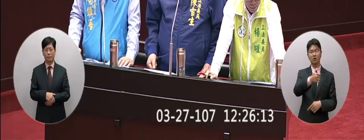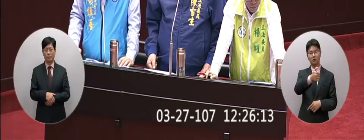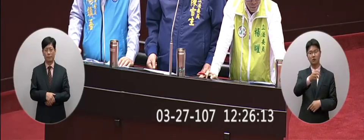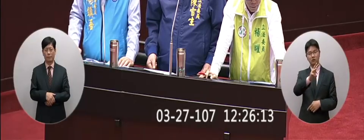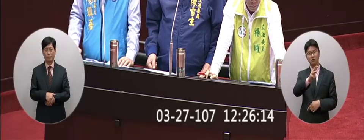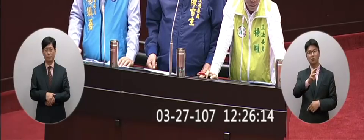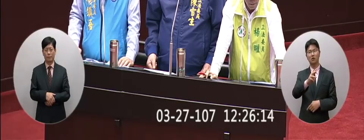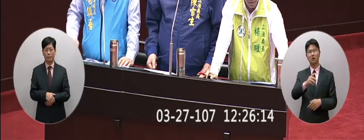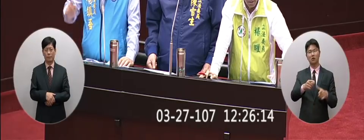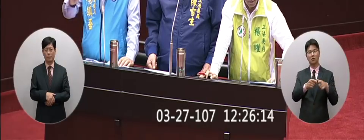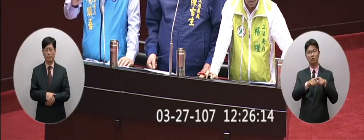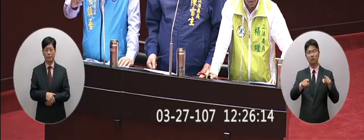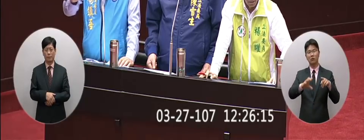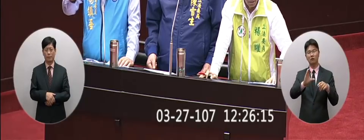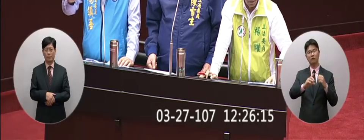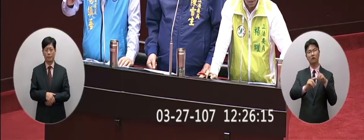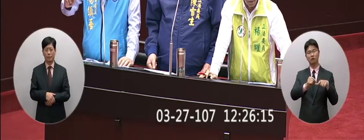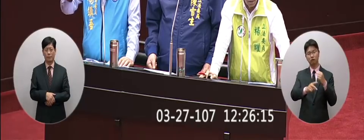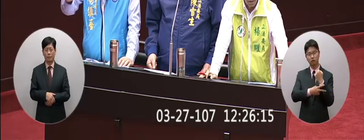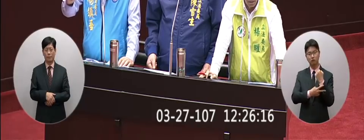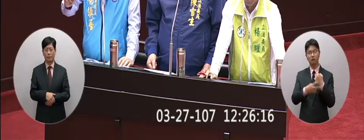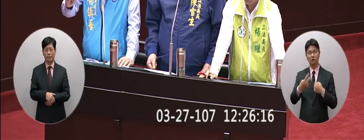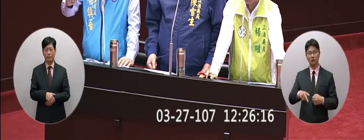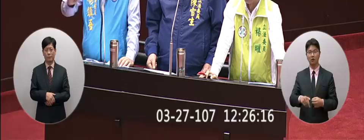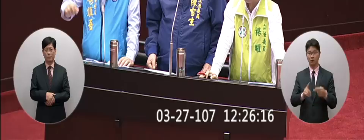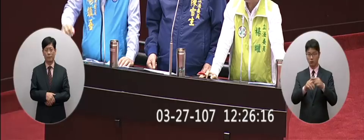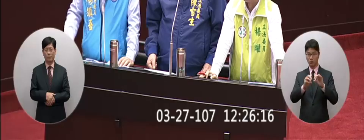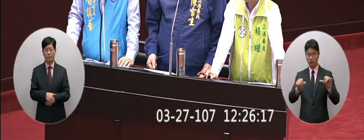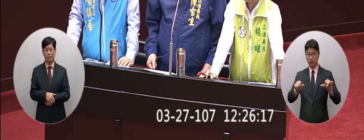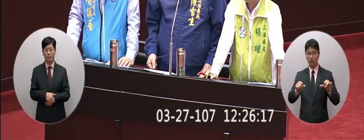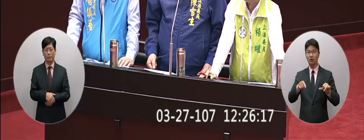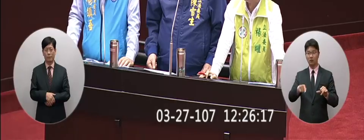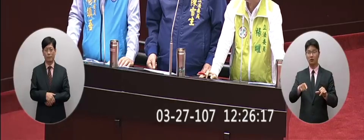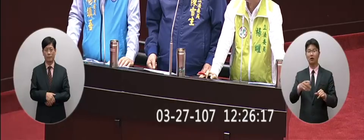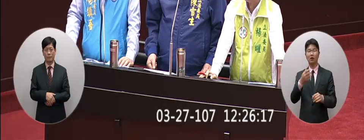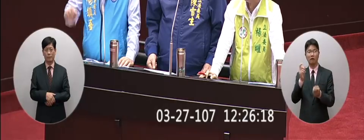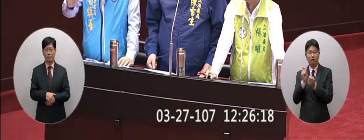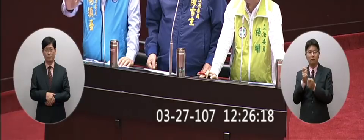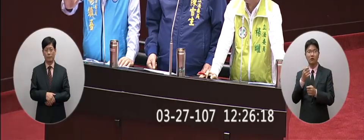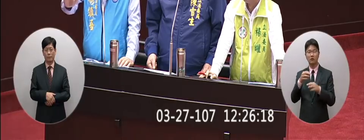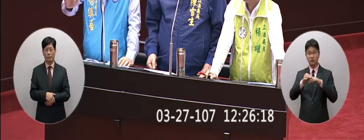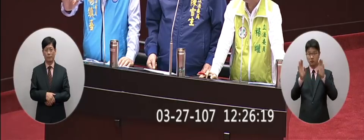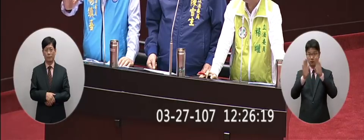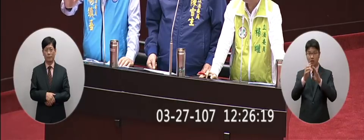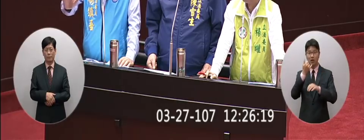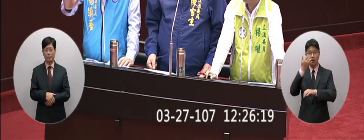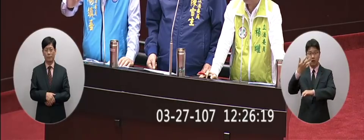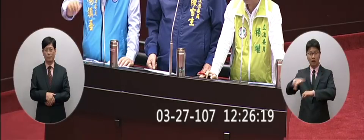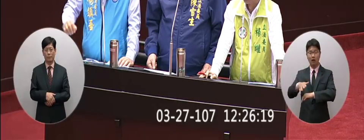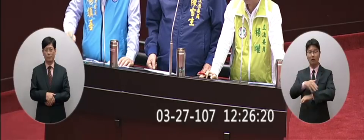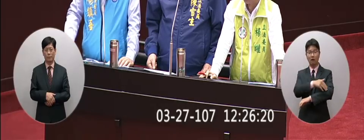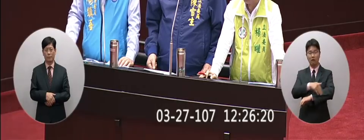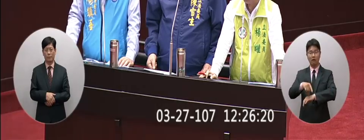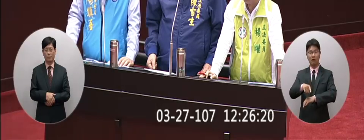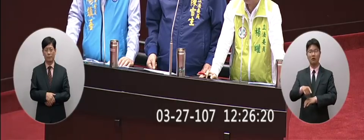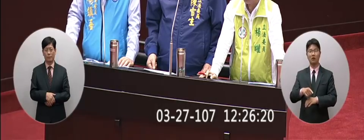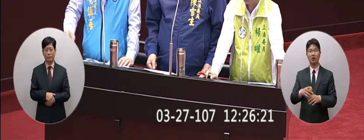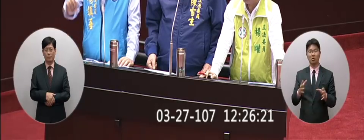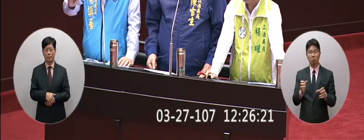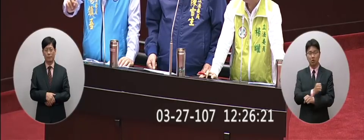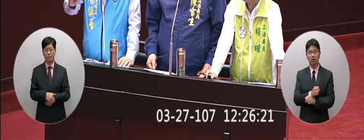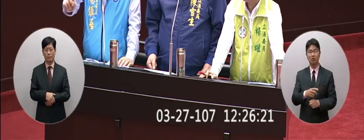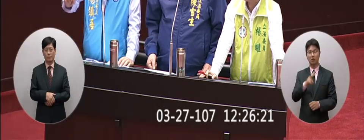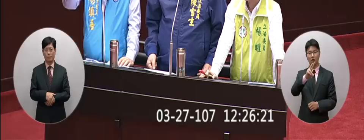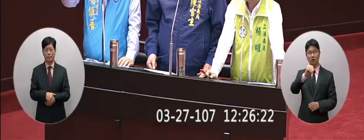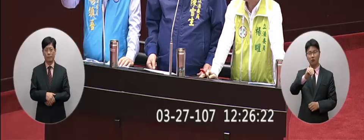153或155平方公里，但是您知道，光是金门一地流失的海岸线有多少吗？ 25,000多平方公尺，